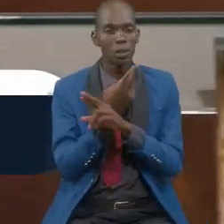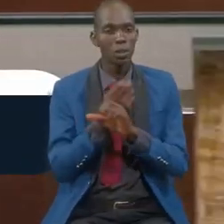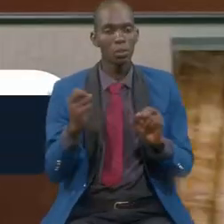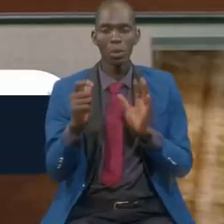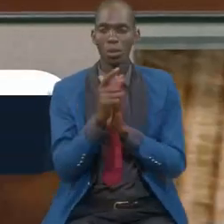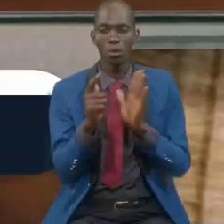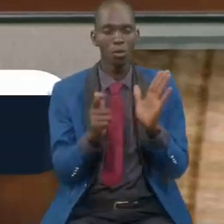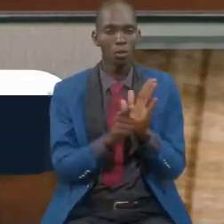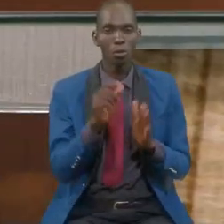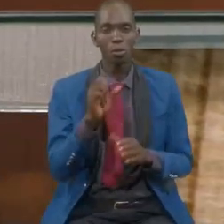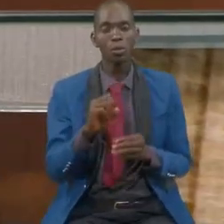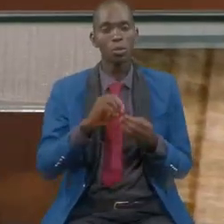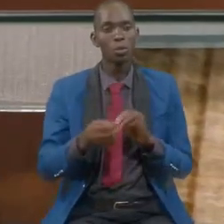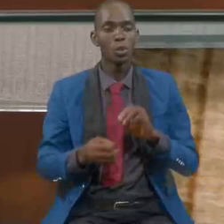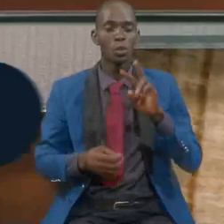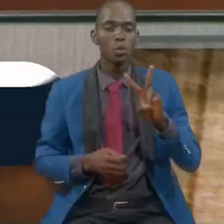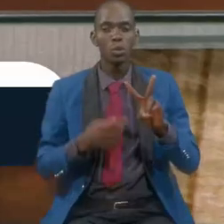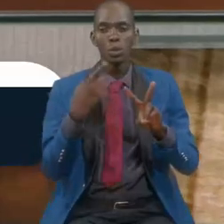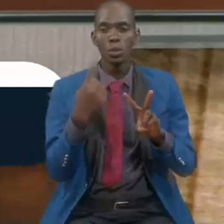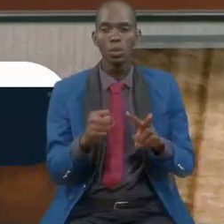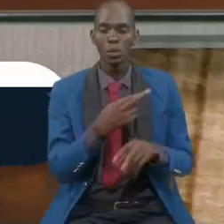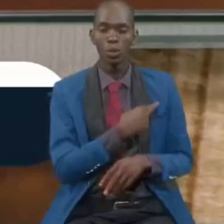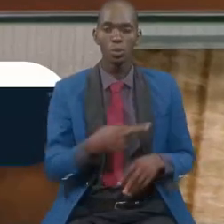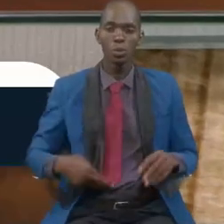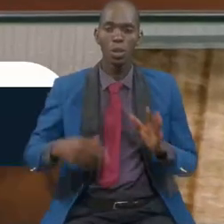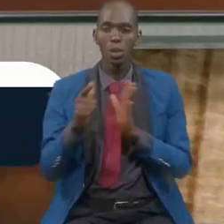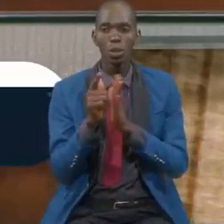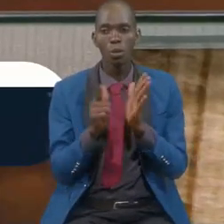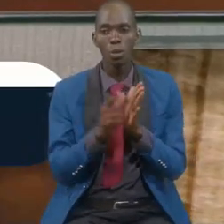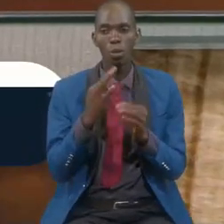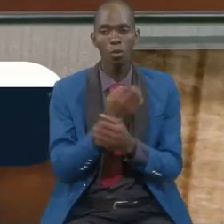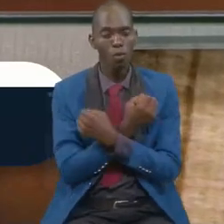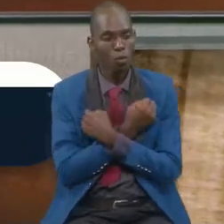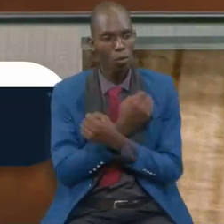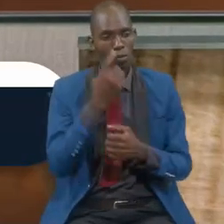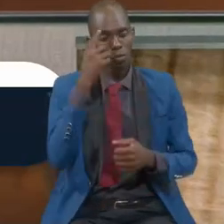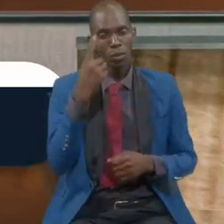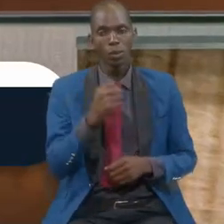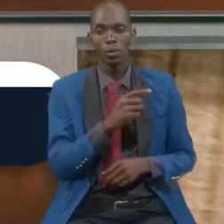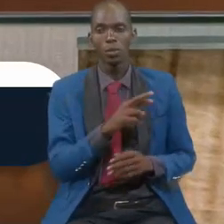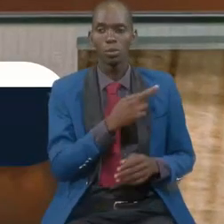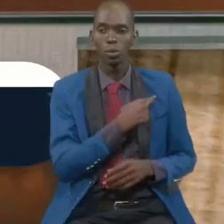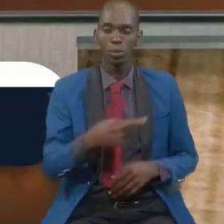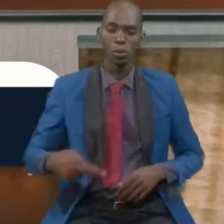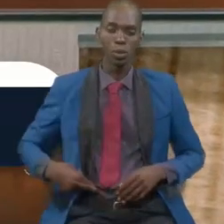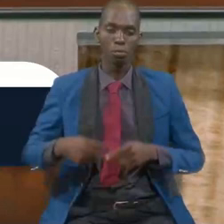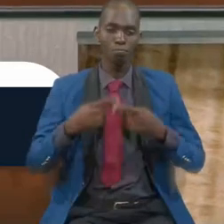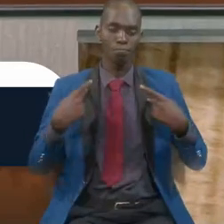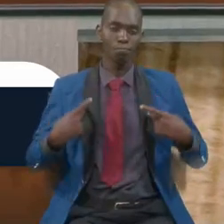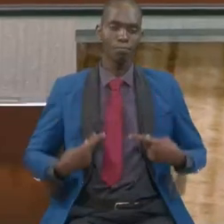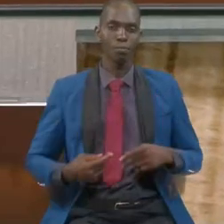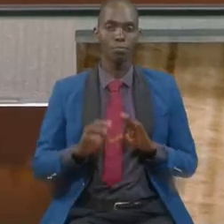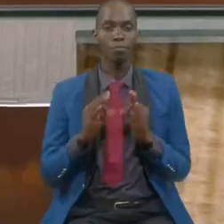rédempteurs. Deux, la loi royale d'amour pour le sacerdoce